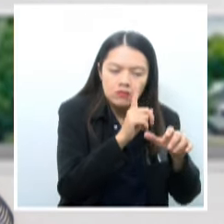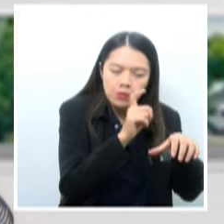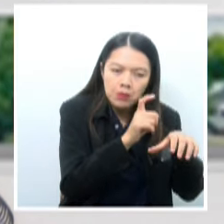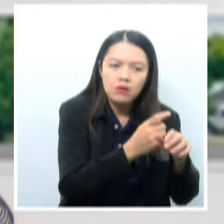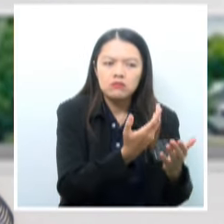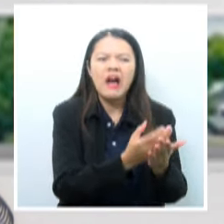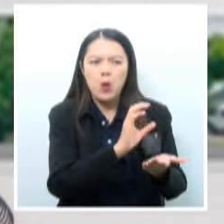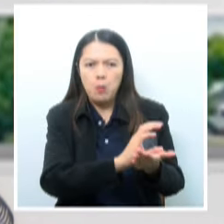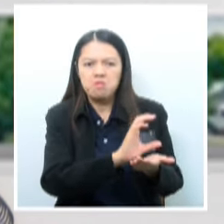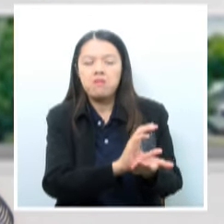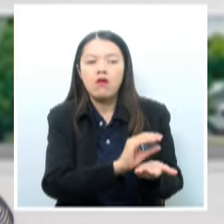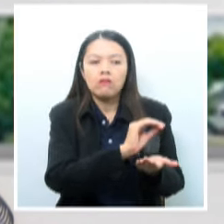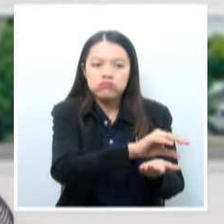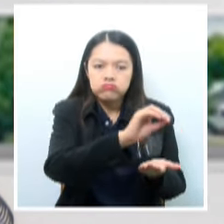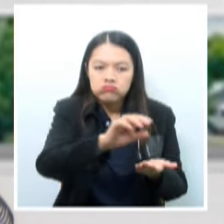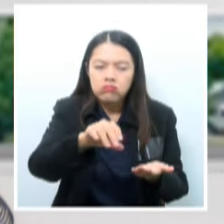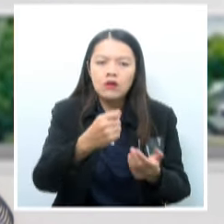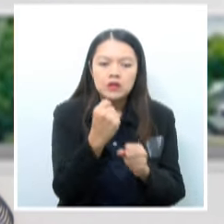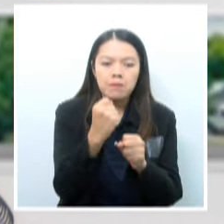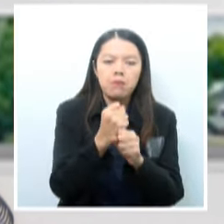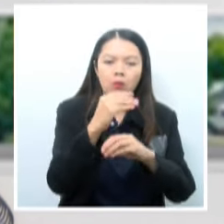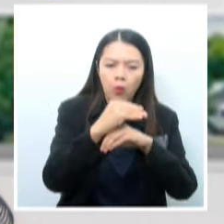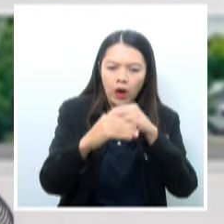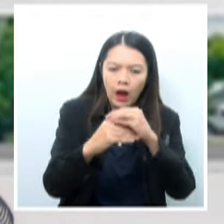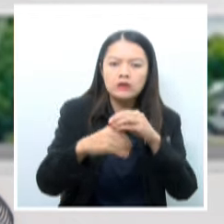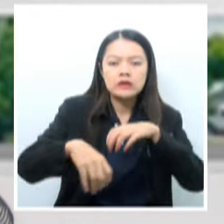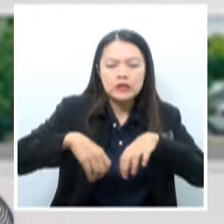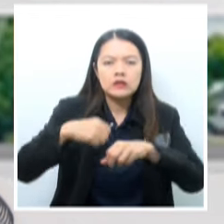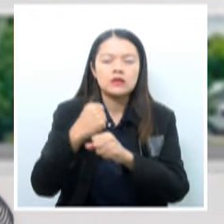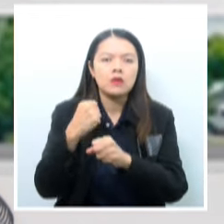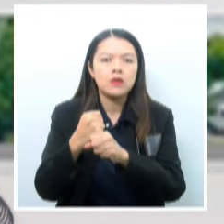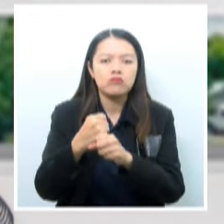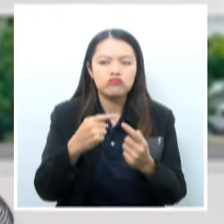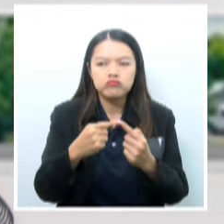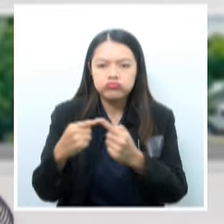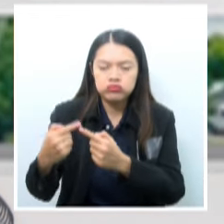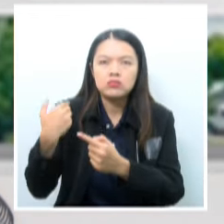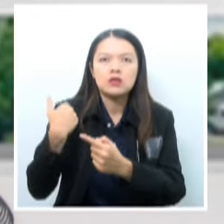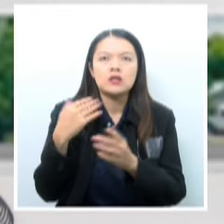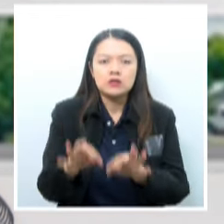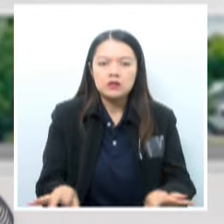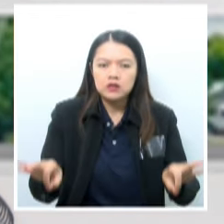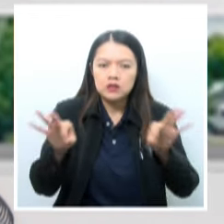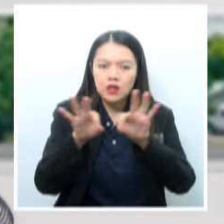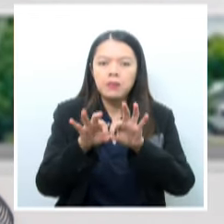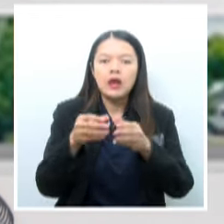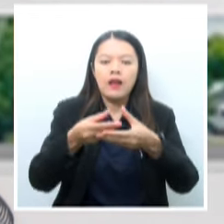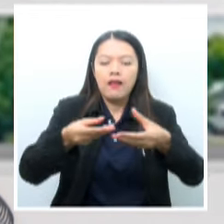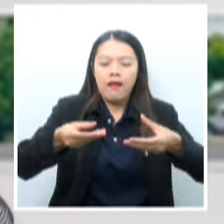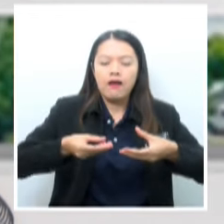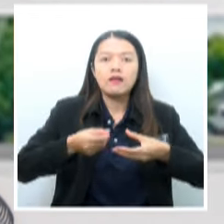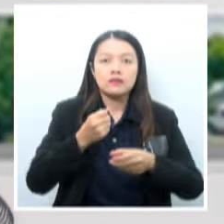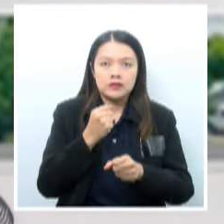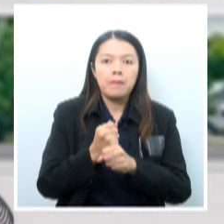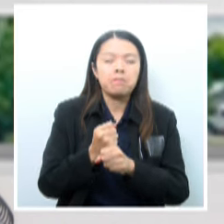บประมาณที่มีโครงการแล้วก็มีภารกิจที่ต้องขับเคลื่อนร่วมกันกับเขตก็จำเป็นที่จะต้องได้รับรายงาน